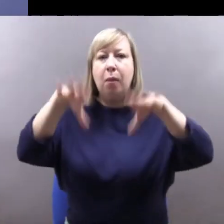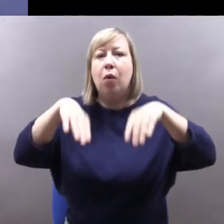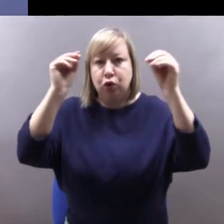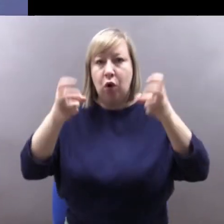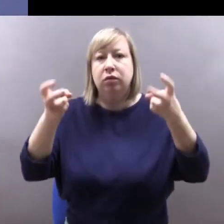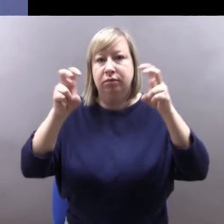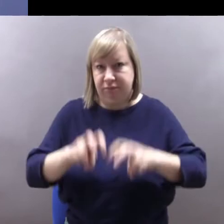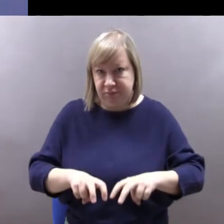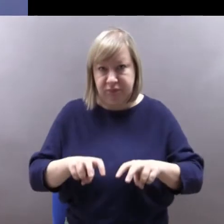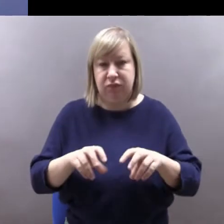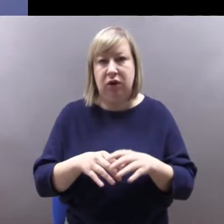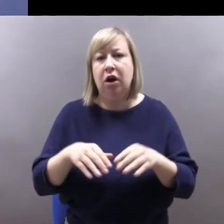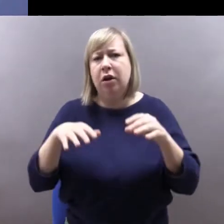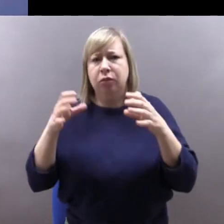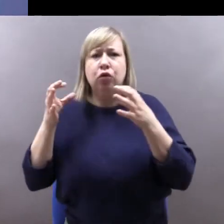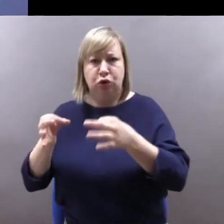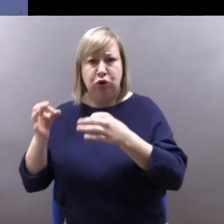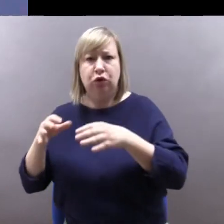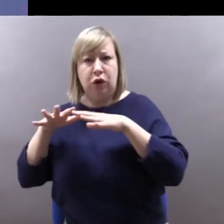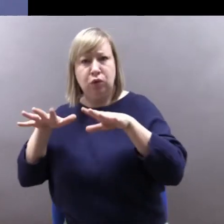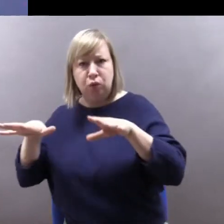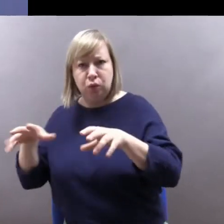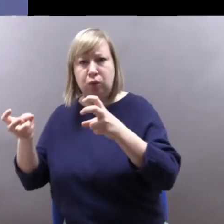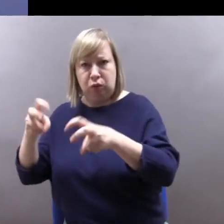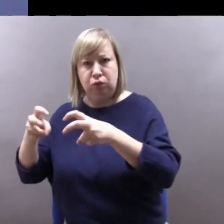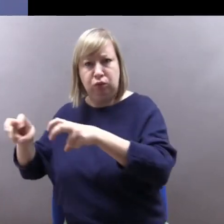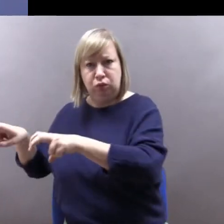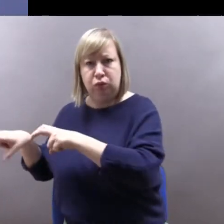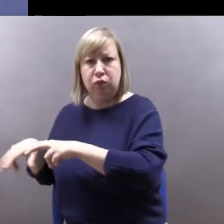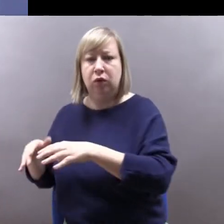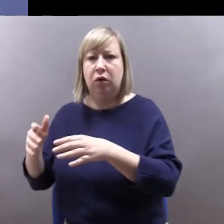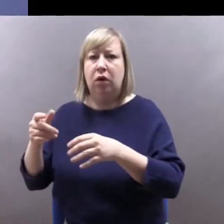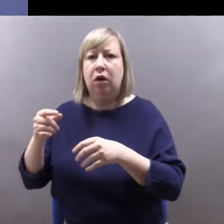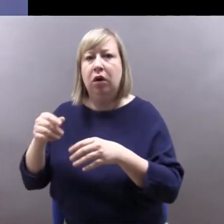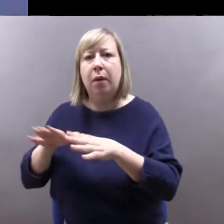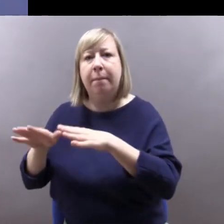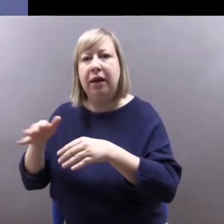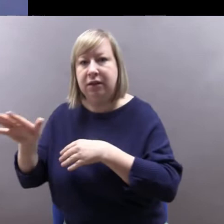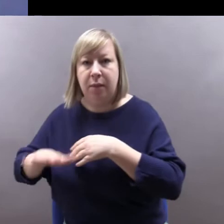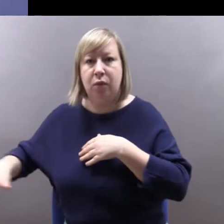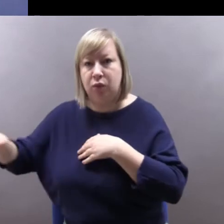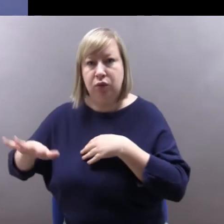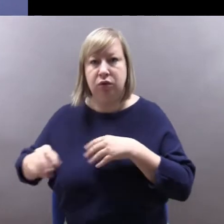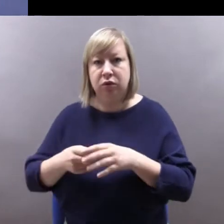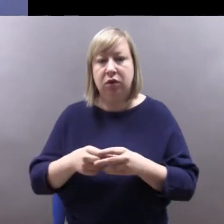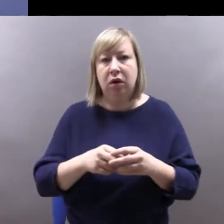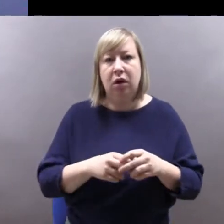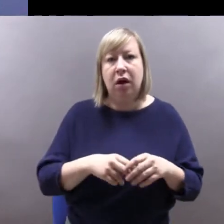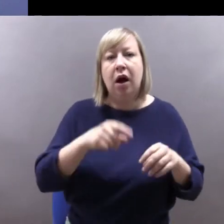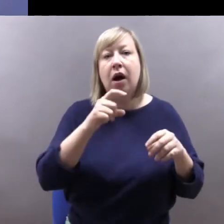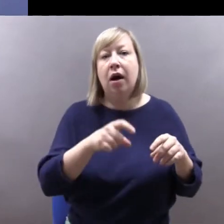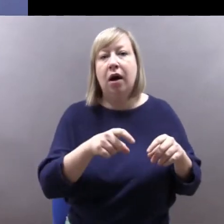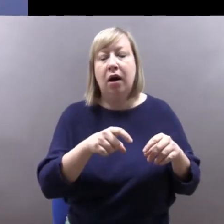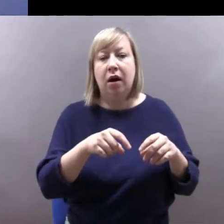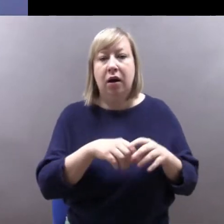wchodzić na rynek. Nie było to tak widoczne jak dzisiaj, że w każdych jakichś tam miejscach publicznych.